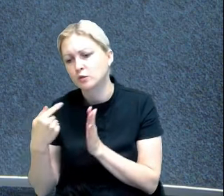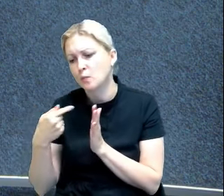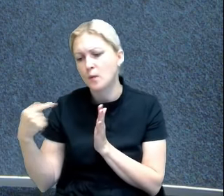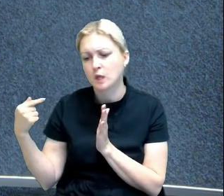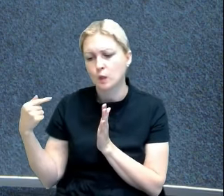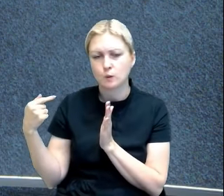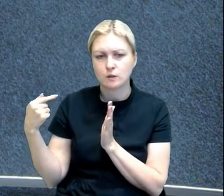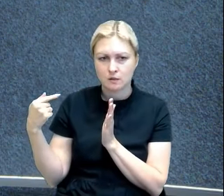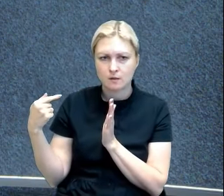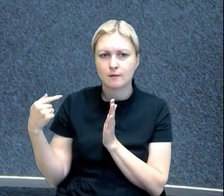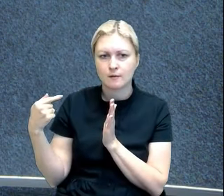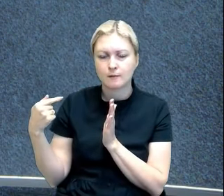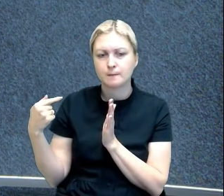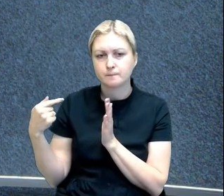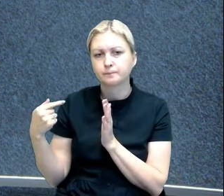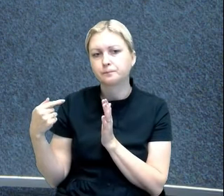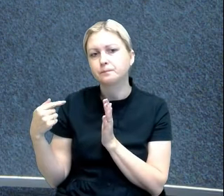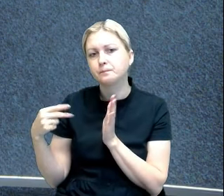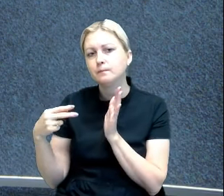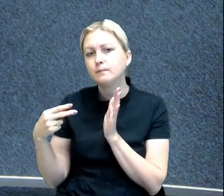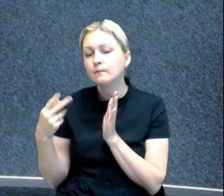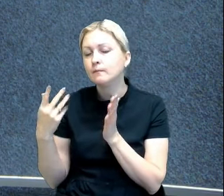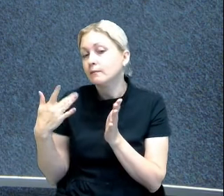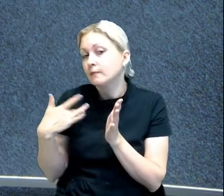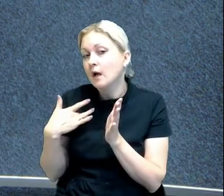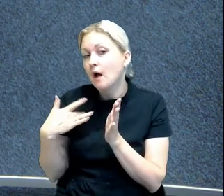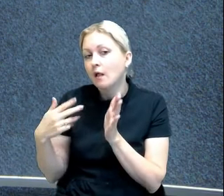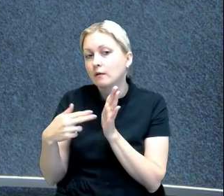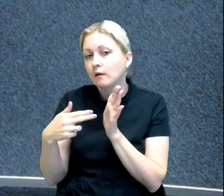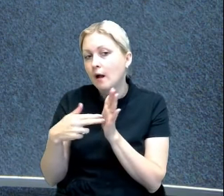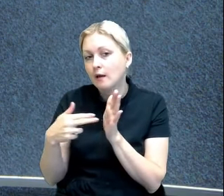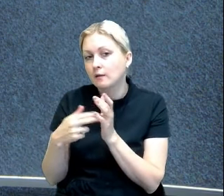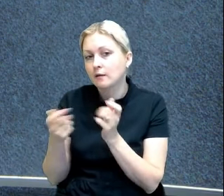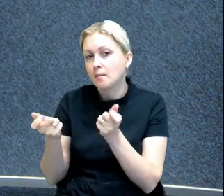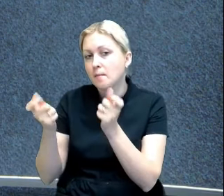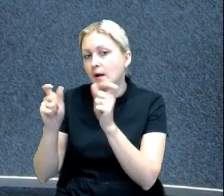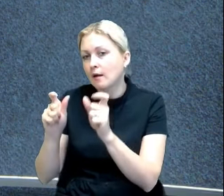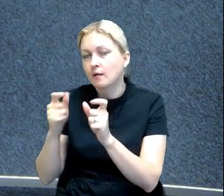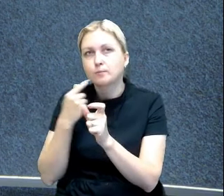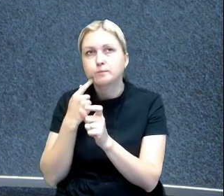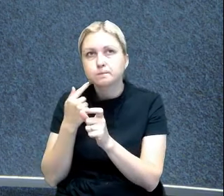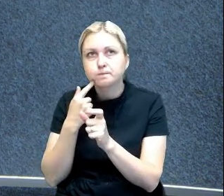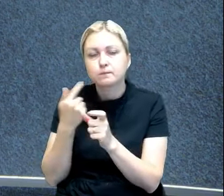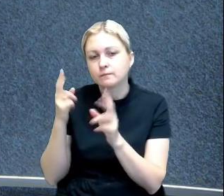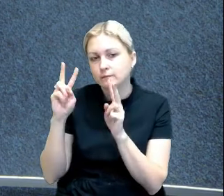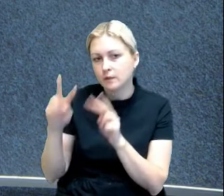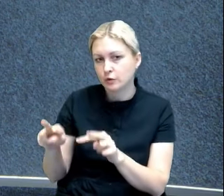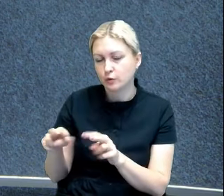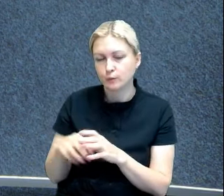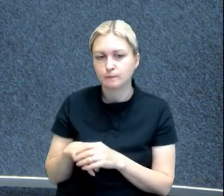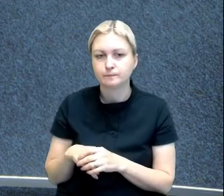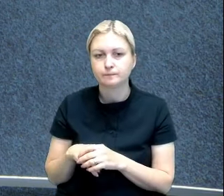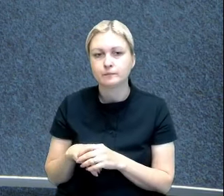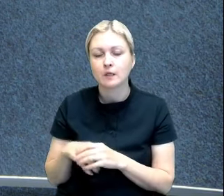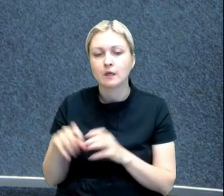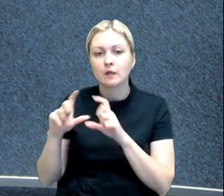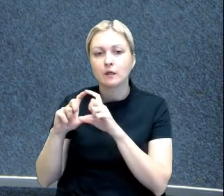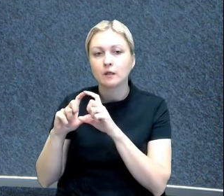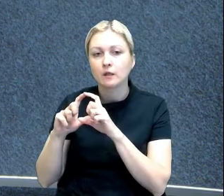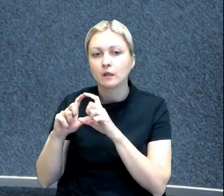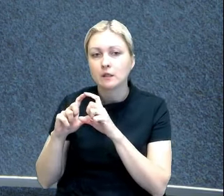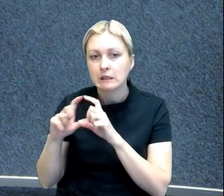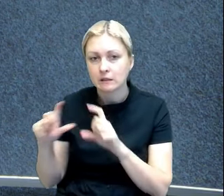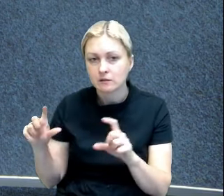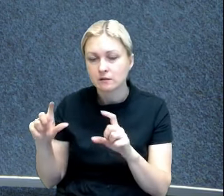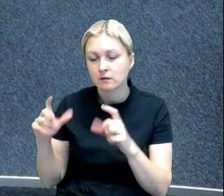paslauga pakelt kaštus kainas kelt nedrįstame reiškia kadangi vis tik kaiis mes pradedam apie tai kalbėt